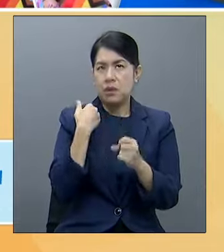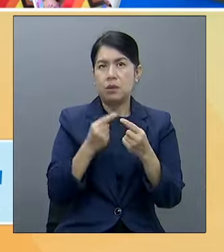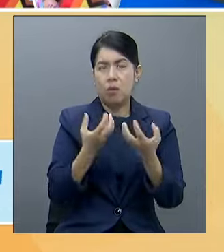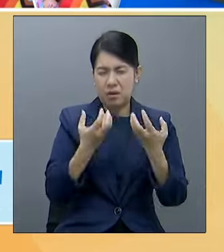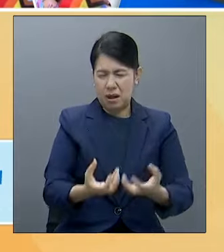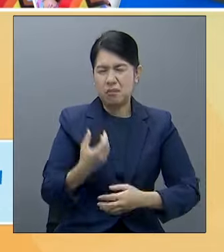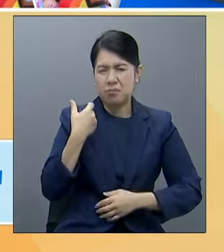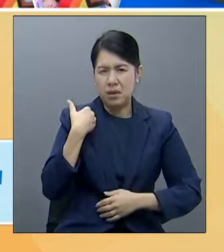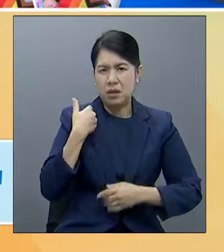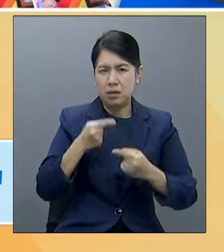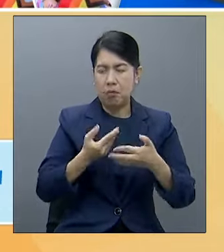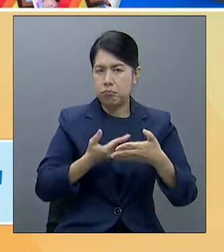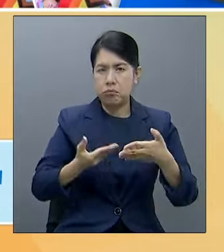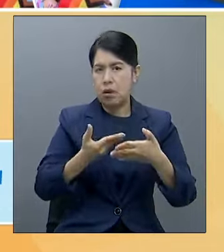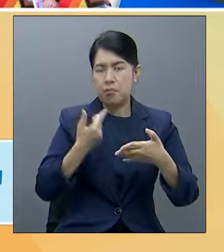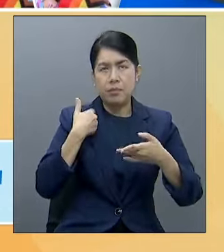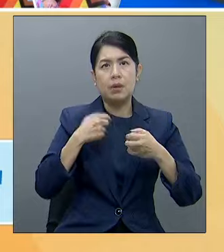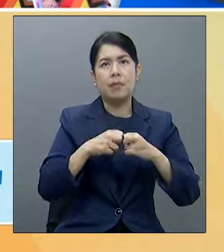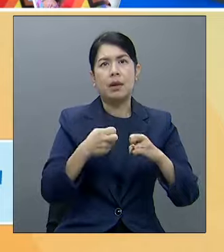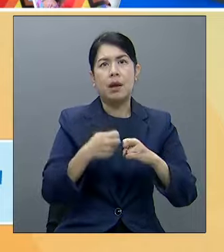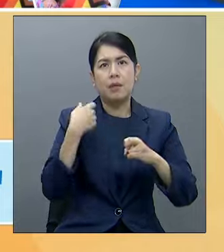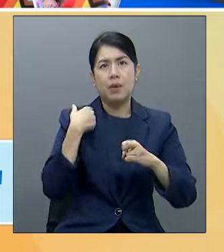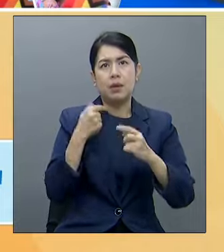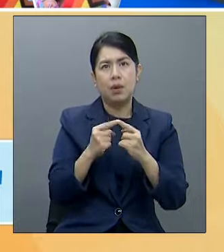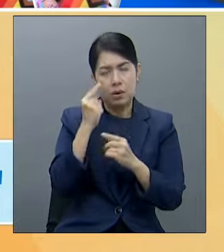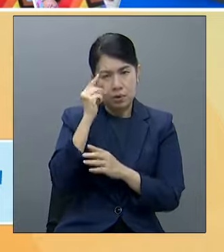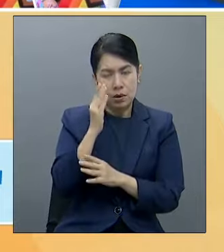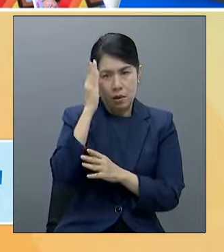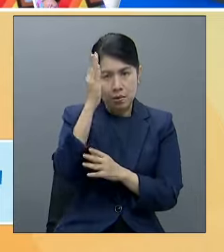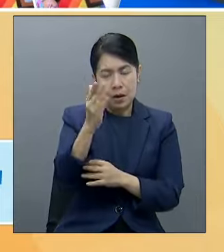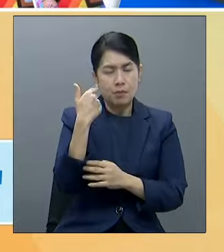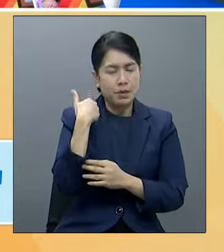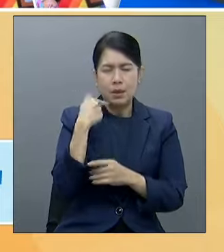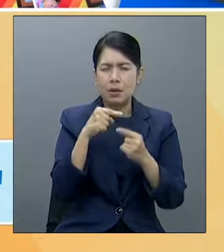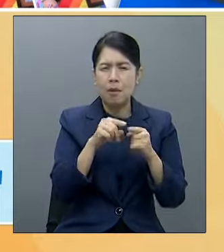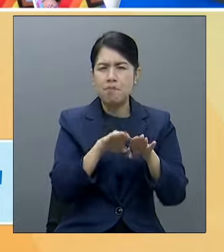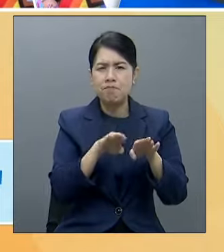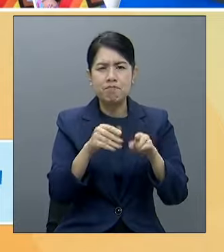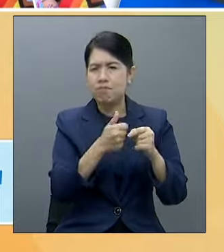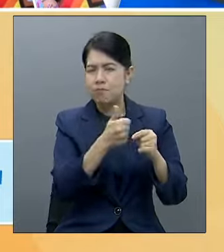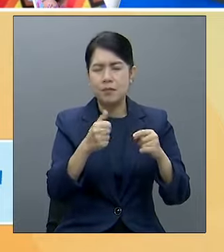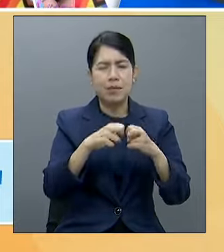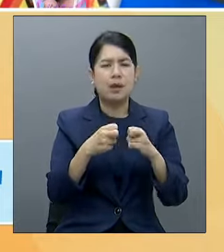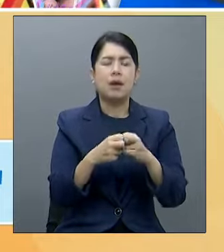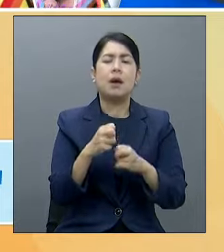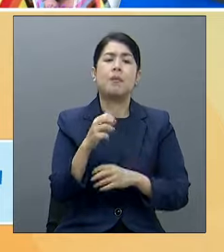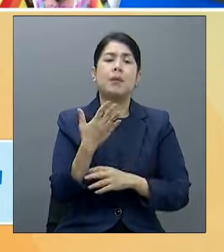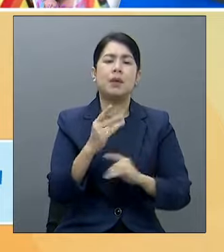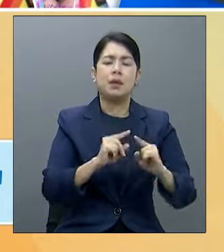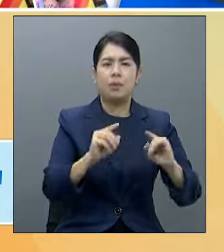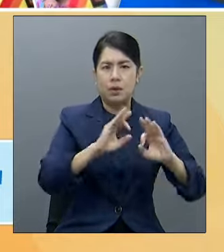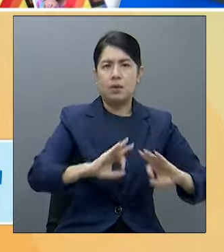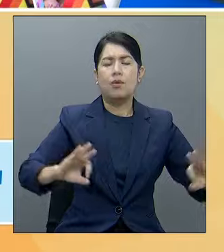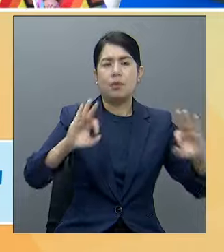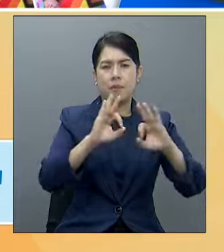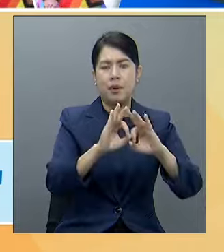เราเดินทางมาทางขรุขระเหลือเกินเราก็หวังว่าปลายทางเนี่ยมันจะเรียบแต่ที่สำคัญต้องบอกว่าทั้งหมดทั้งสิ้นที่คุณวาดดา